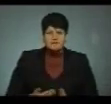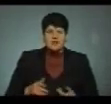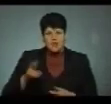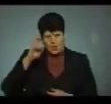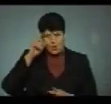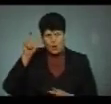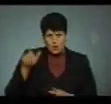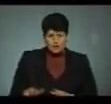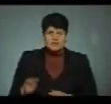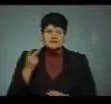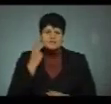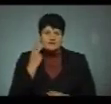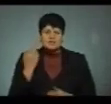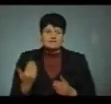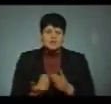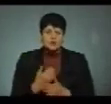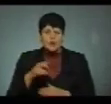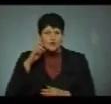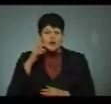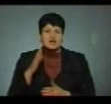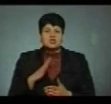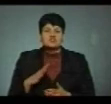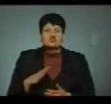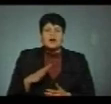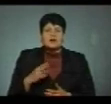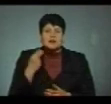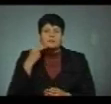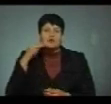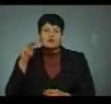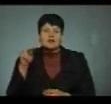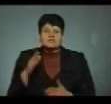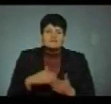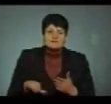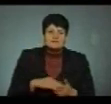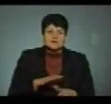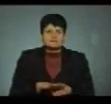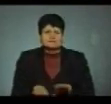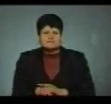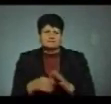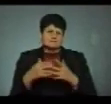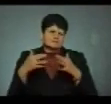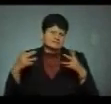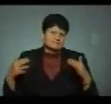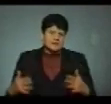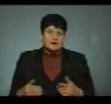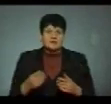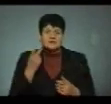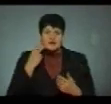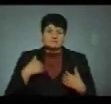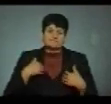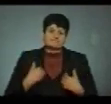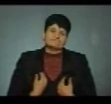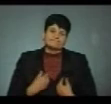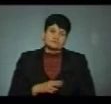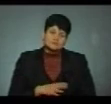від нового короля чекали покращення, відміни кріпосного права і так далі. І кожен раз розчаровувалися.